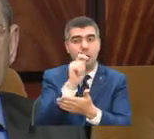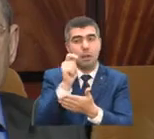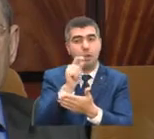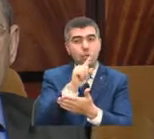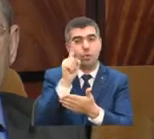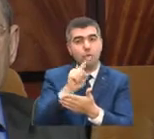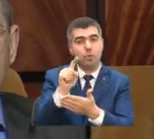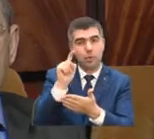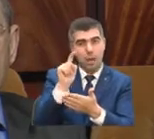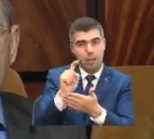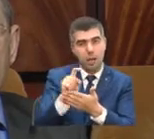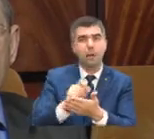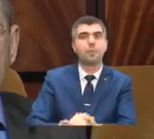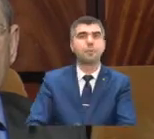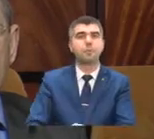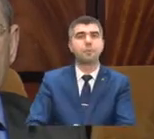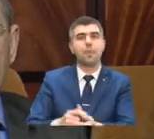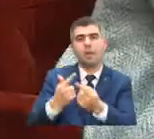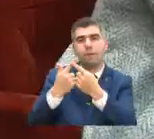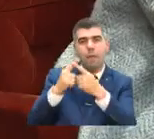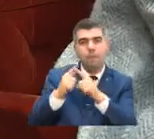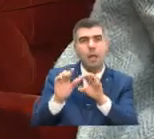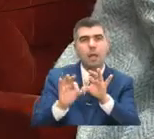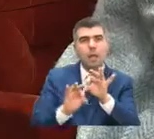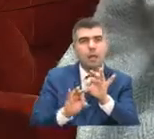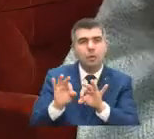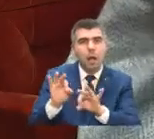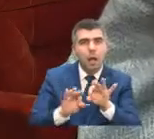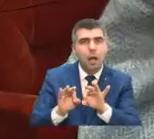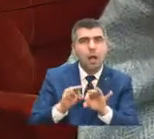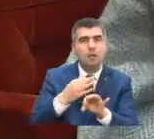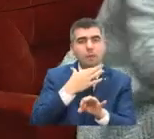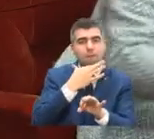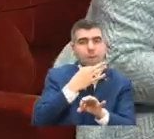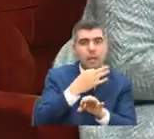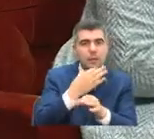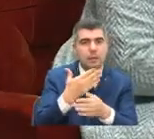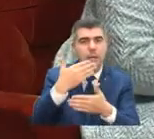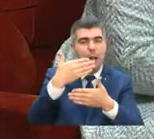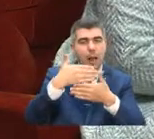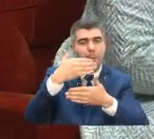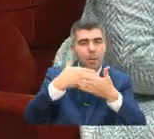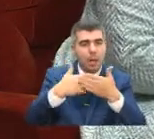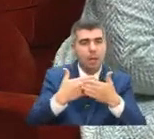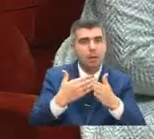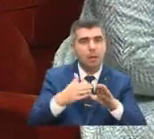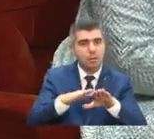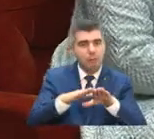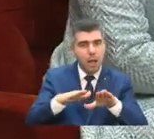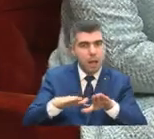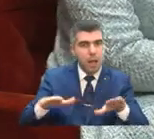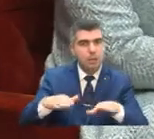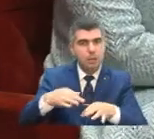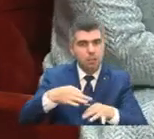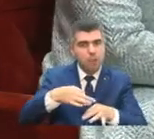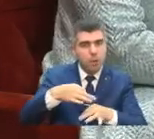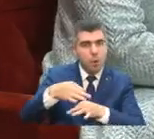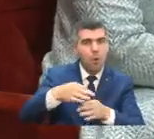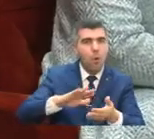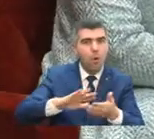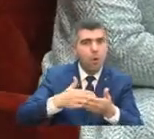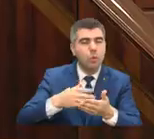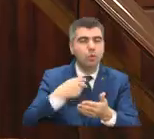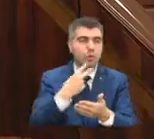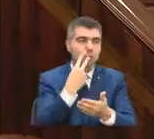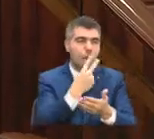القروية، وغادي مجموعة من الإجراءات اللي غتبسط بها البناء ما يتعلق بالمساحة بالعقار إلى آخره. هذا الشيء مازال ما شفنا